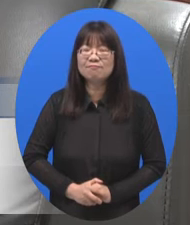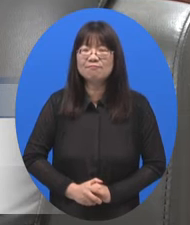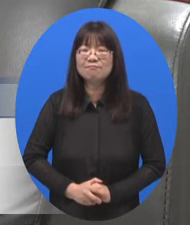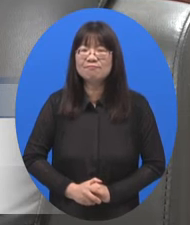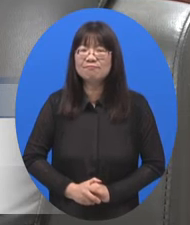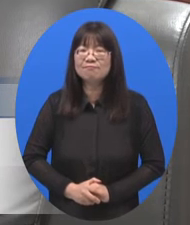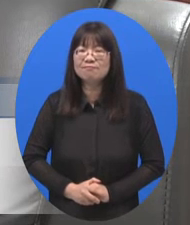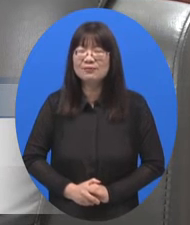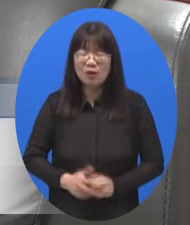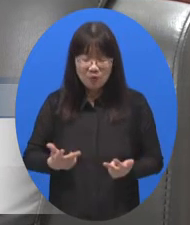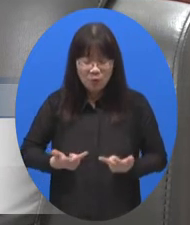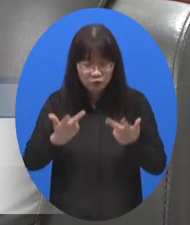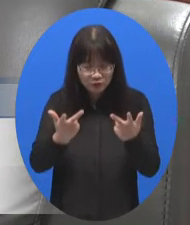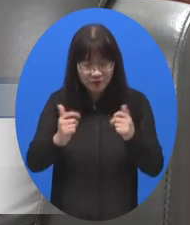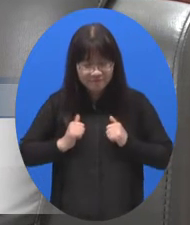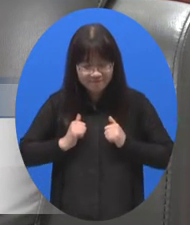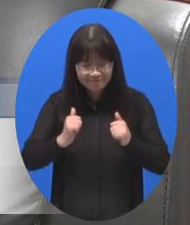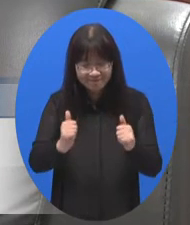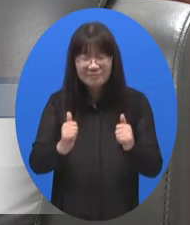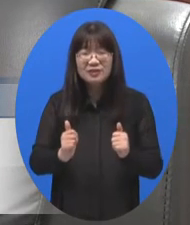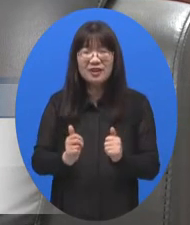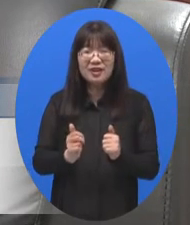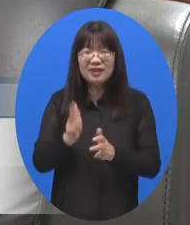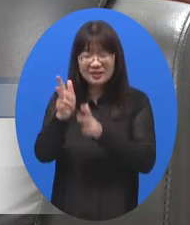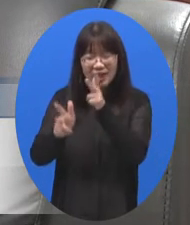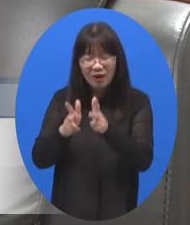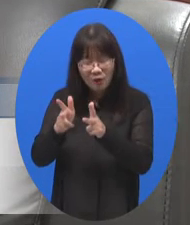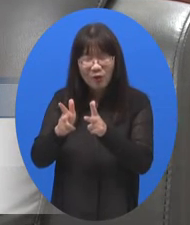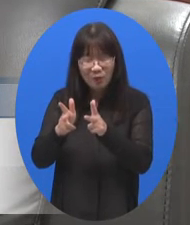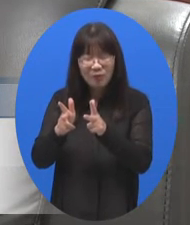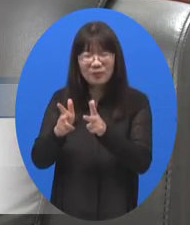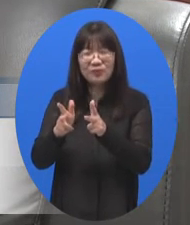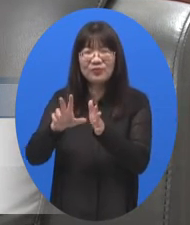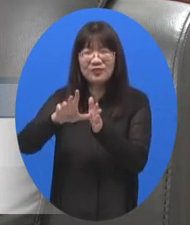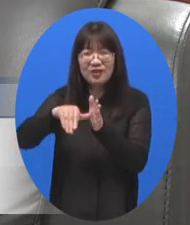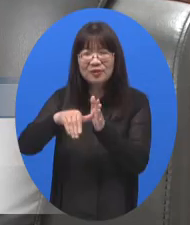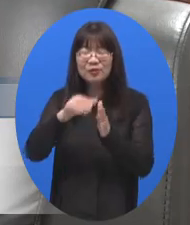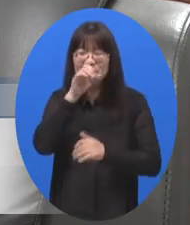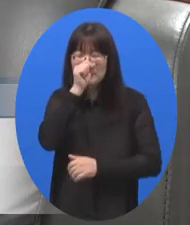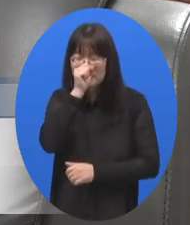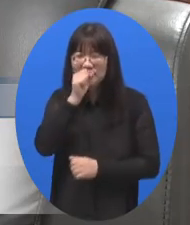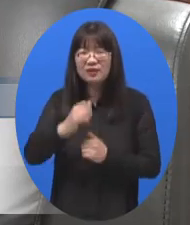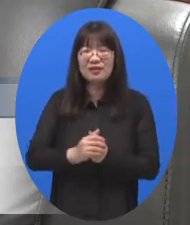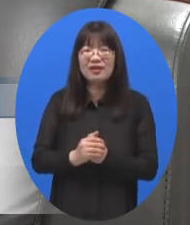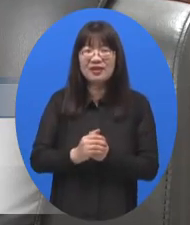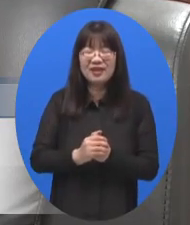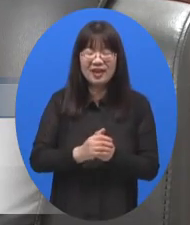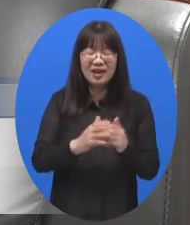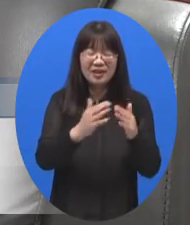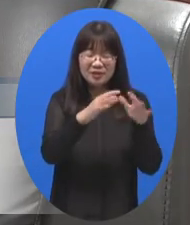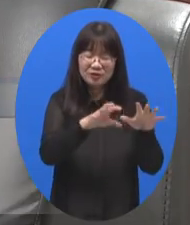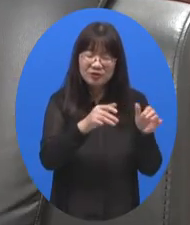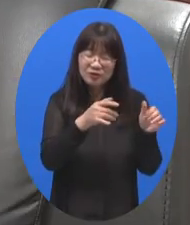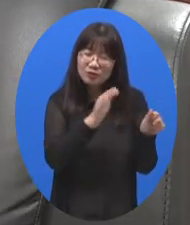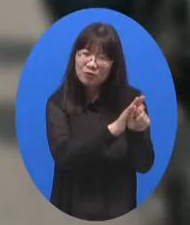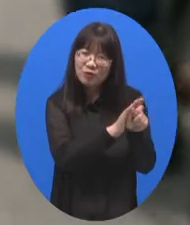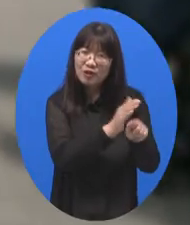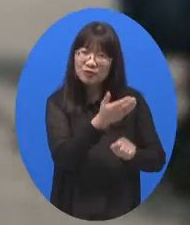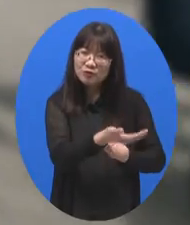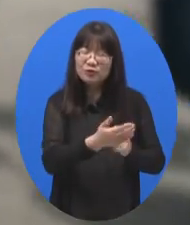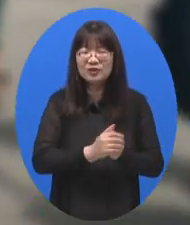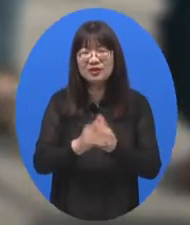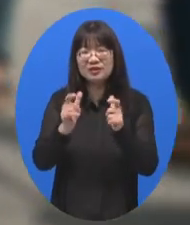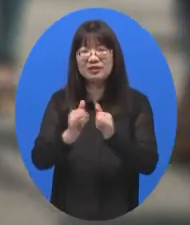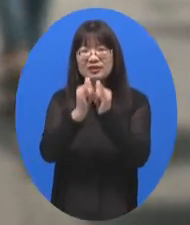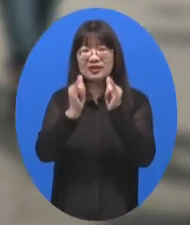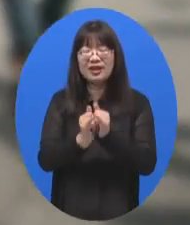뭐 이럼 오봉 사이즈도 작아 아코 사발 때도 음 좋게 옆에 인 사람들한테 좋아져 오고